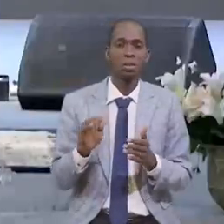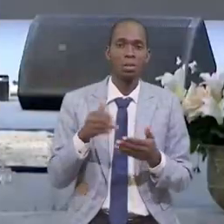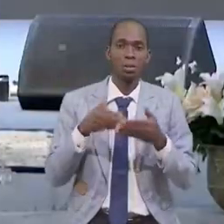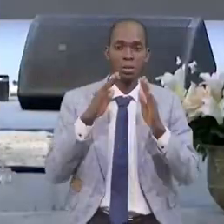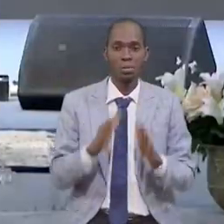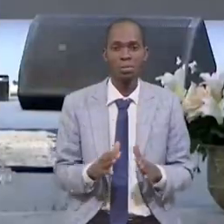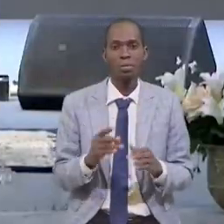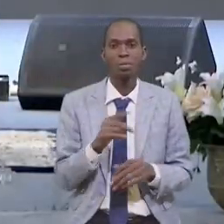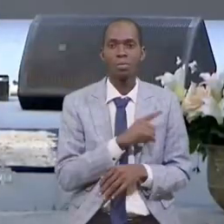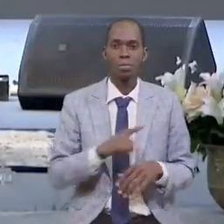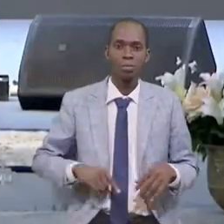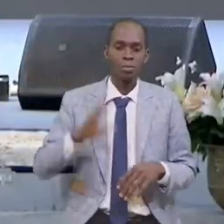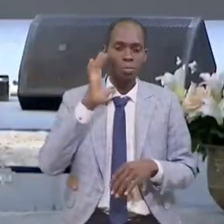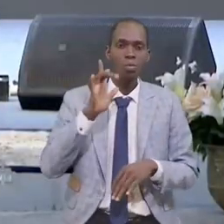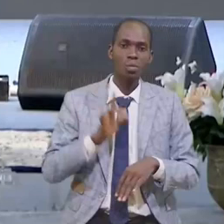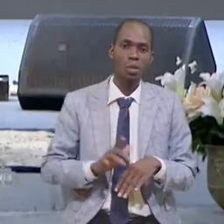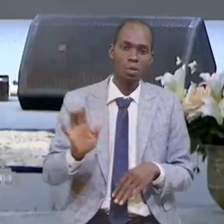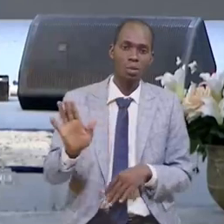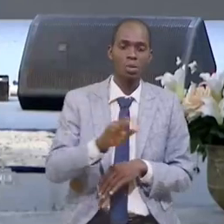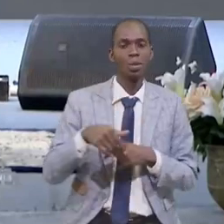le Seigneur va toucher ton cœur